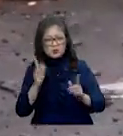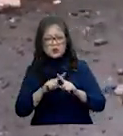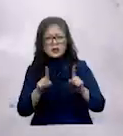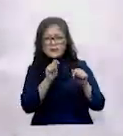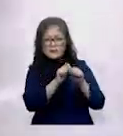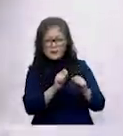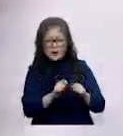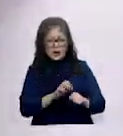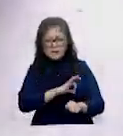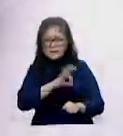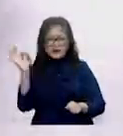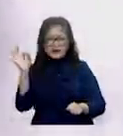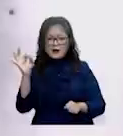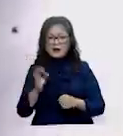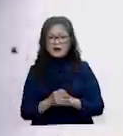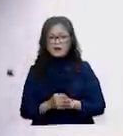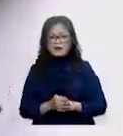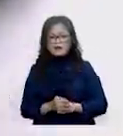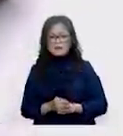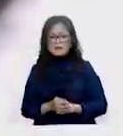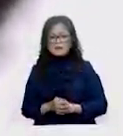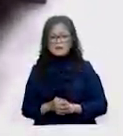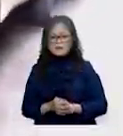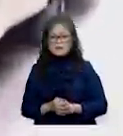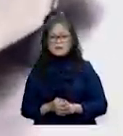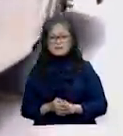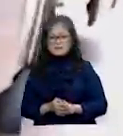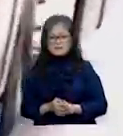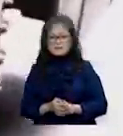Dari Kabupaten Tapanuli Selatan, Sumatera Utara, Ahmad Yusin Lubis, iNews, melaporkan.